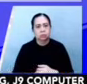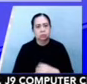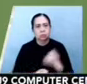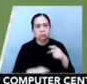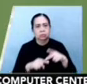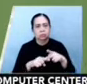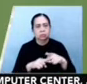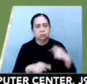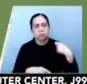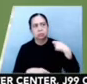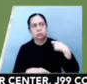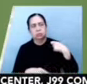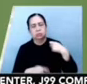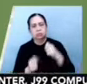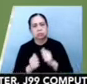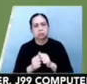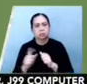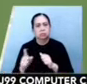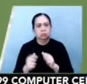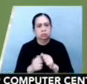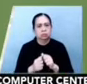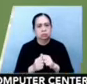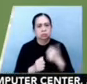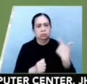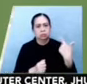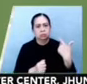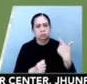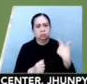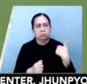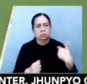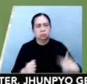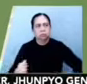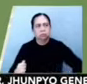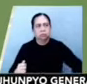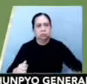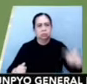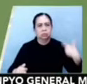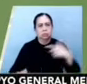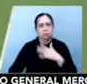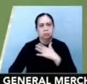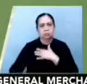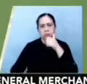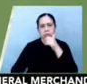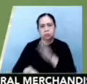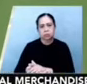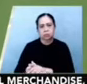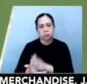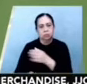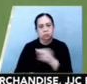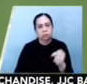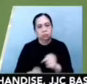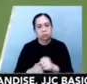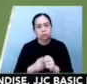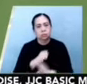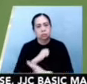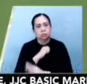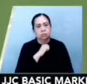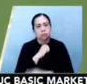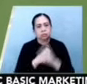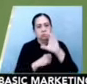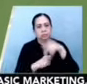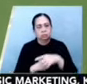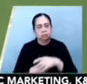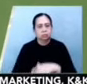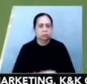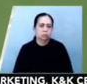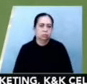po kasama niya, baril din po, nakatutok sa asawa ko. Kung nakuha po sa asawa ko yung bag at yung cellphone. Nakatutok na po agad yung